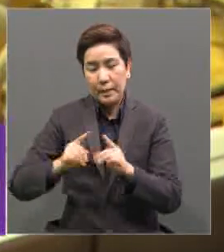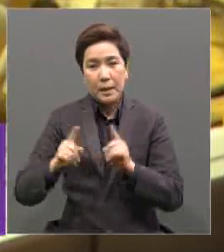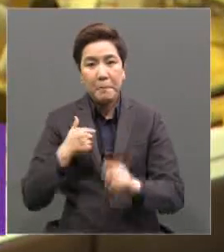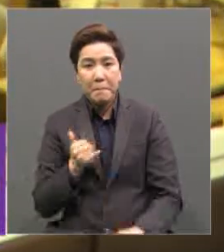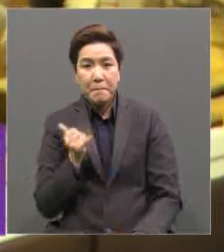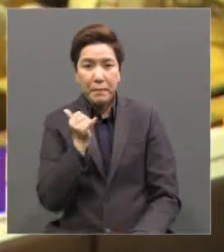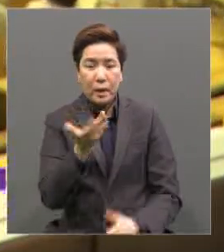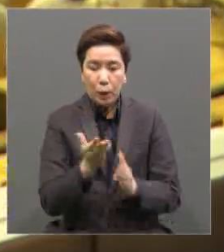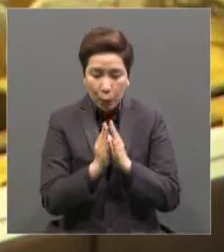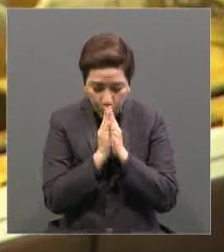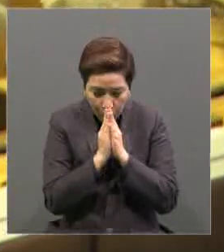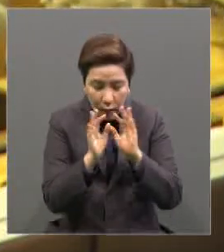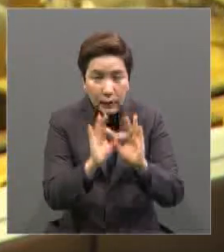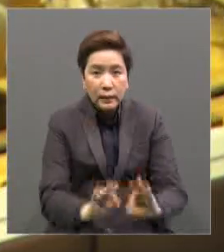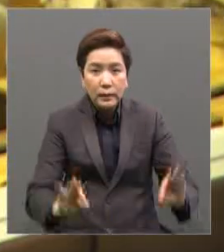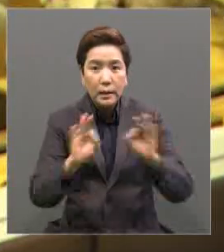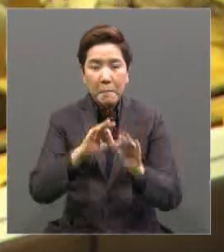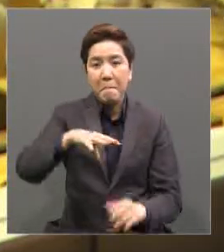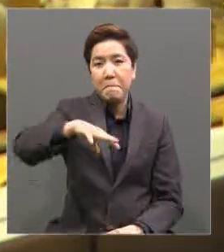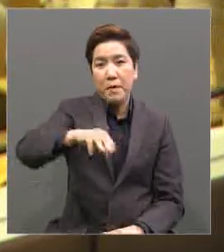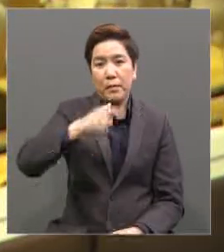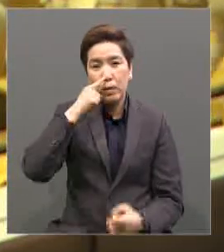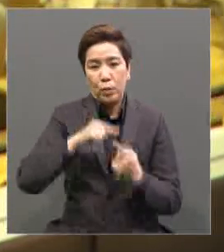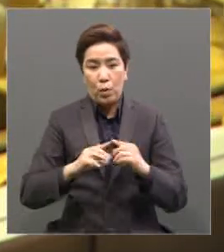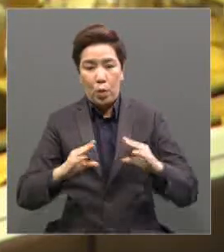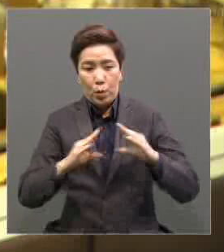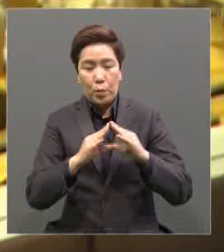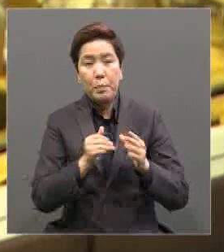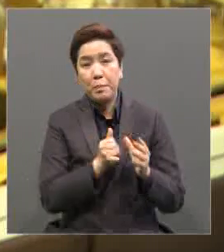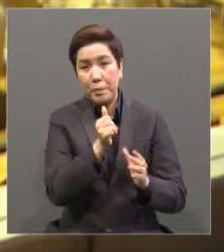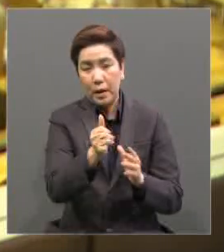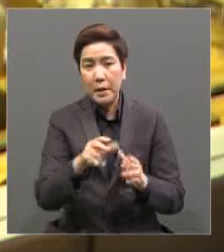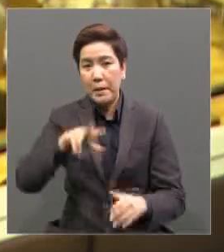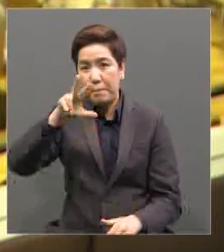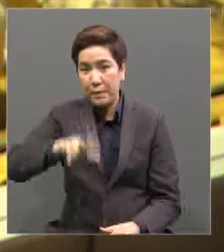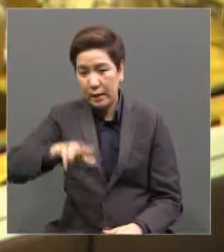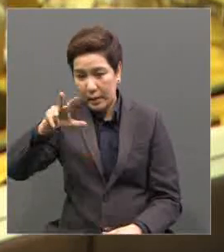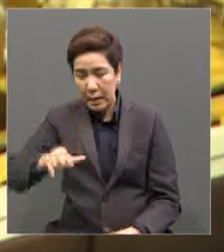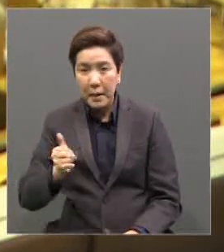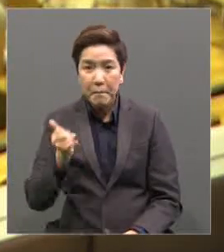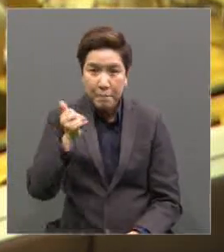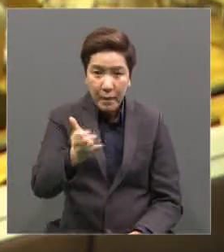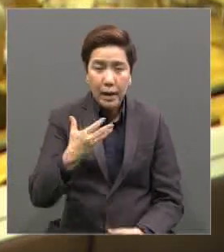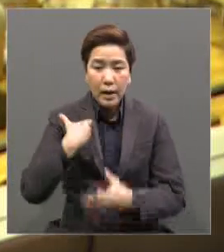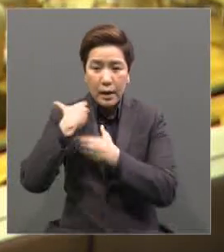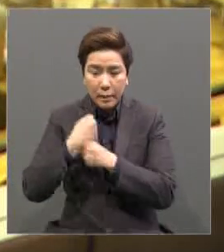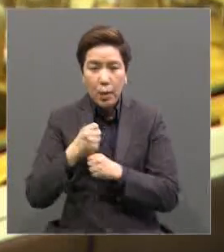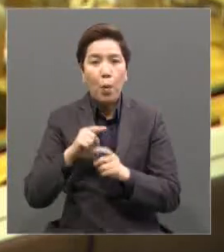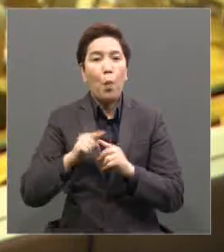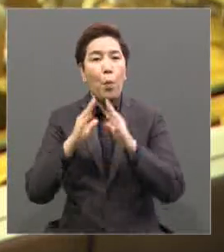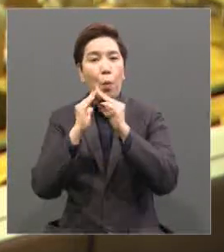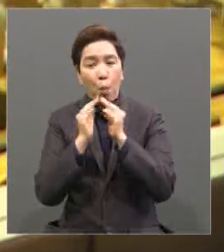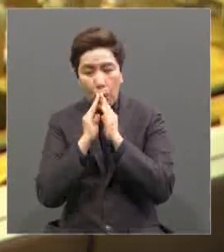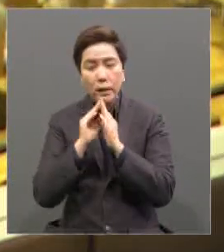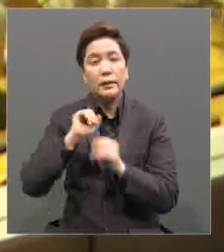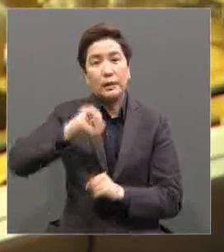ไปสักการะสิ่งศักดิ์สิทธิ์อย่างศาลหลักเมืองไม่จะเป็นรวมไทยสร้างชาติเพื่อไทยประชาธิปัตย์มีไปวัชรสงครามด้วยนะครับ